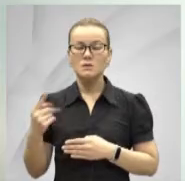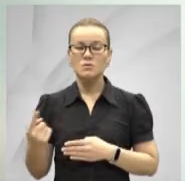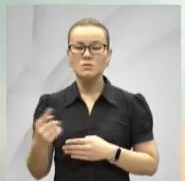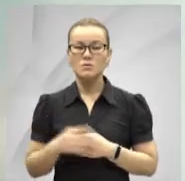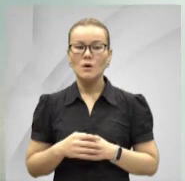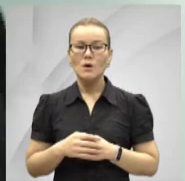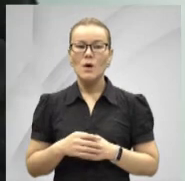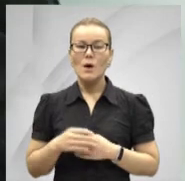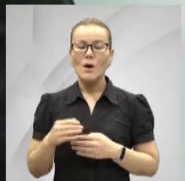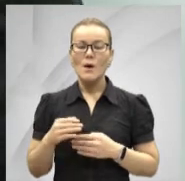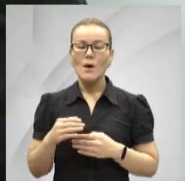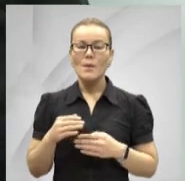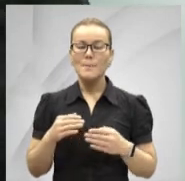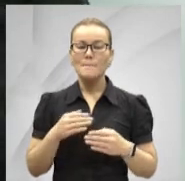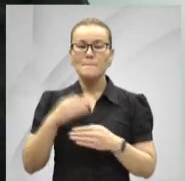перед дробью,